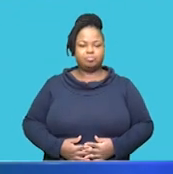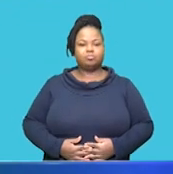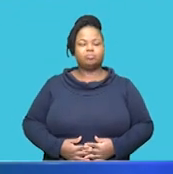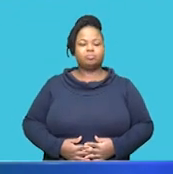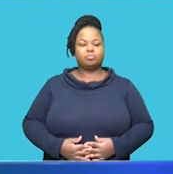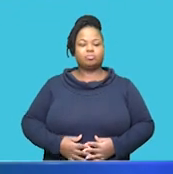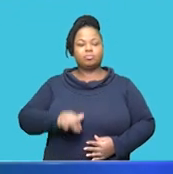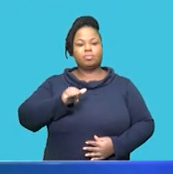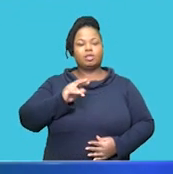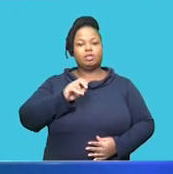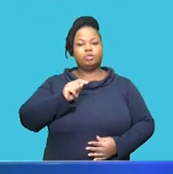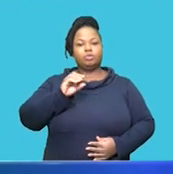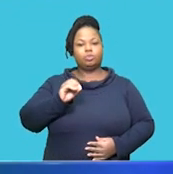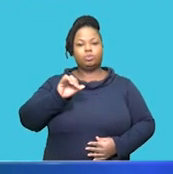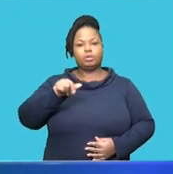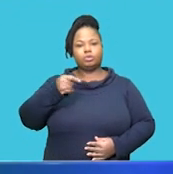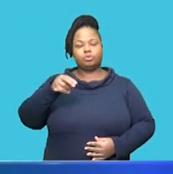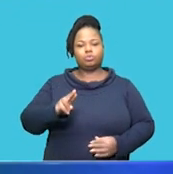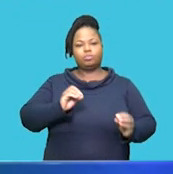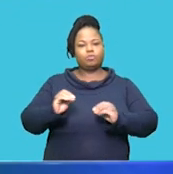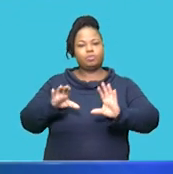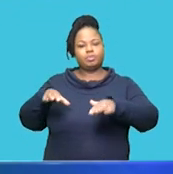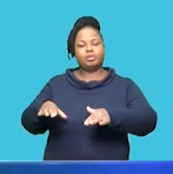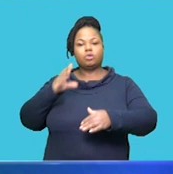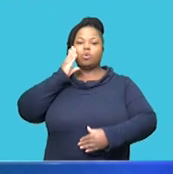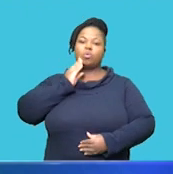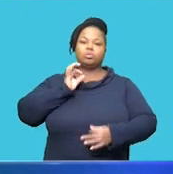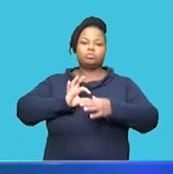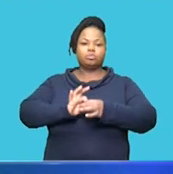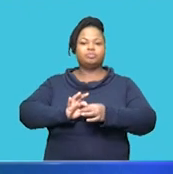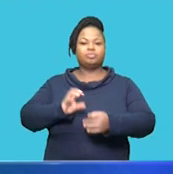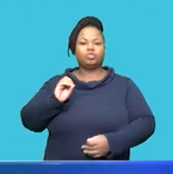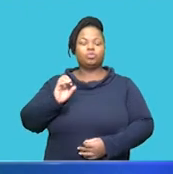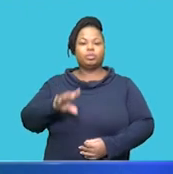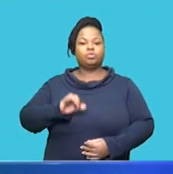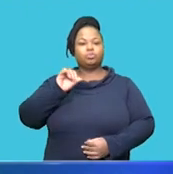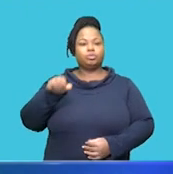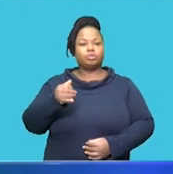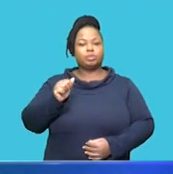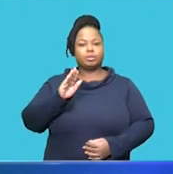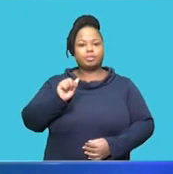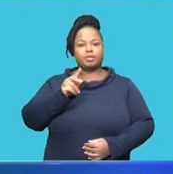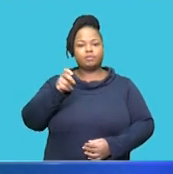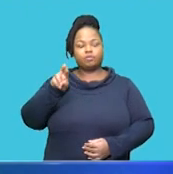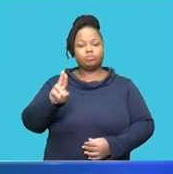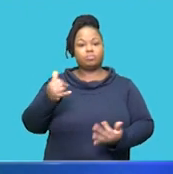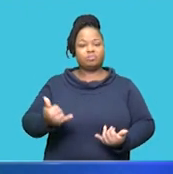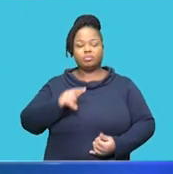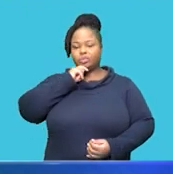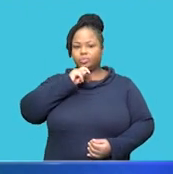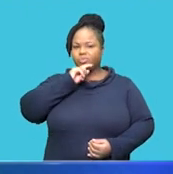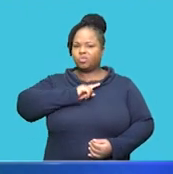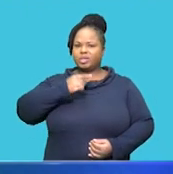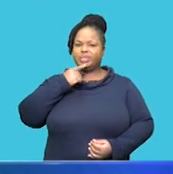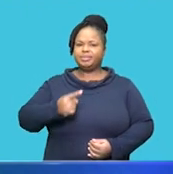Inhlangano ye-Intoyethu Movement ivale thaqa ikhaya labadala i-Soweto Home for the Aged eJabavu namhlanje ekuseni kulandela izinsolo